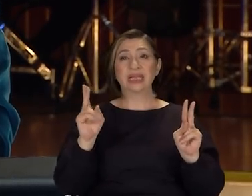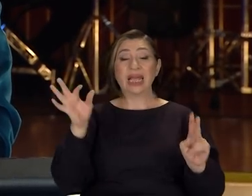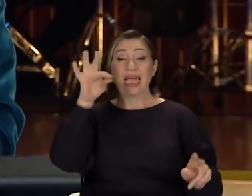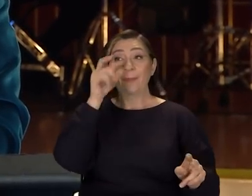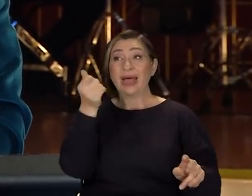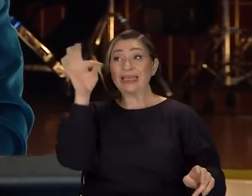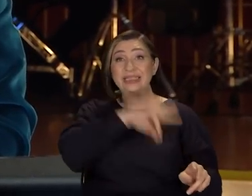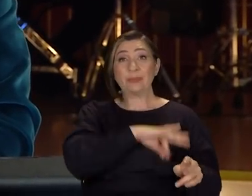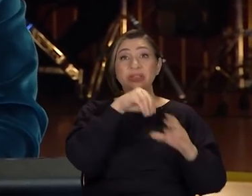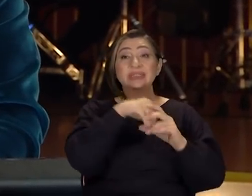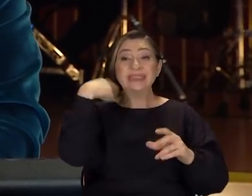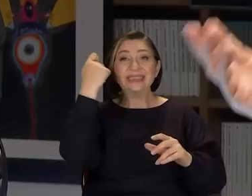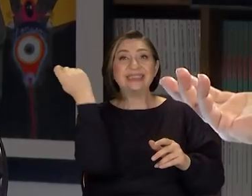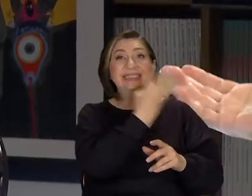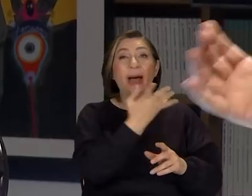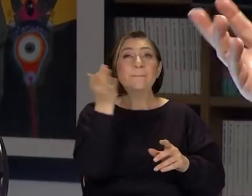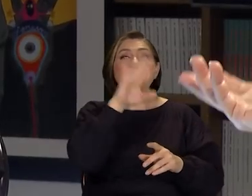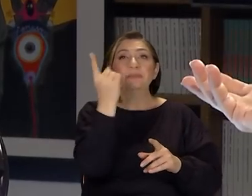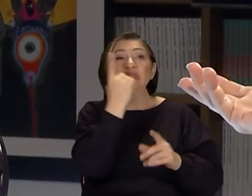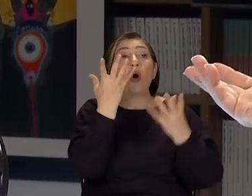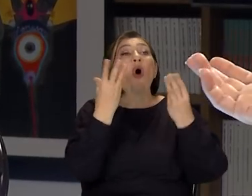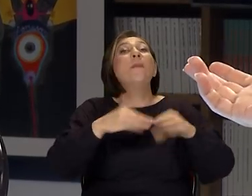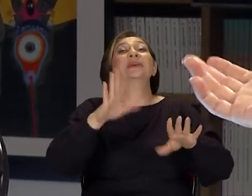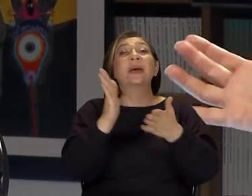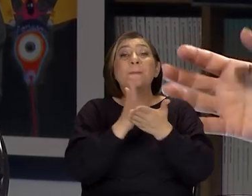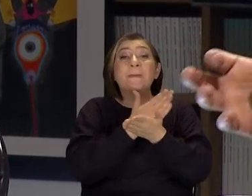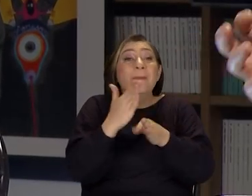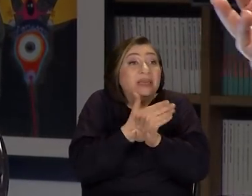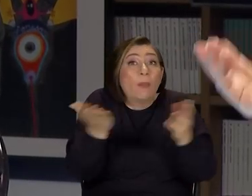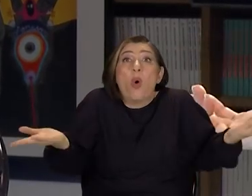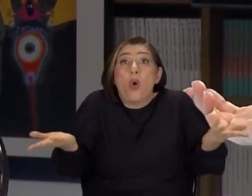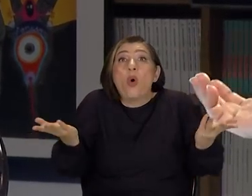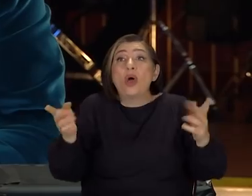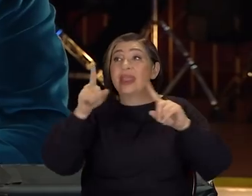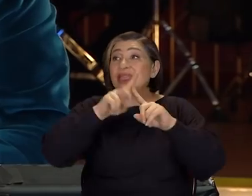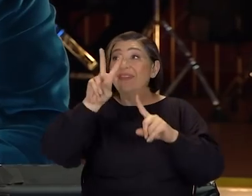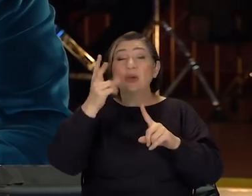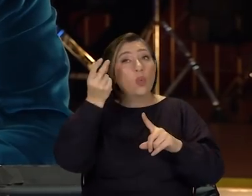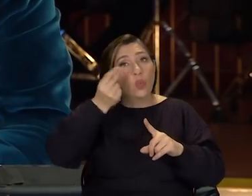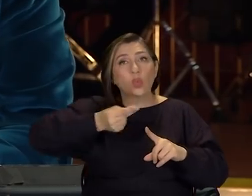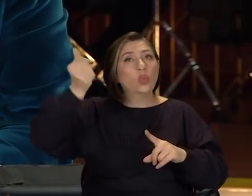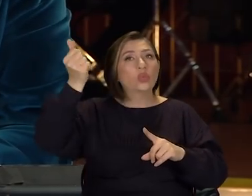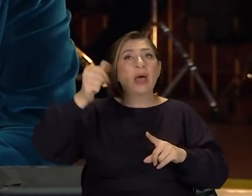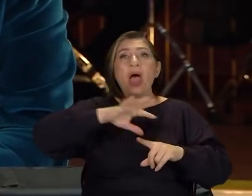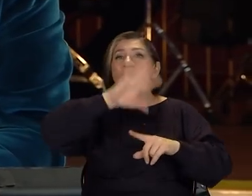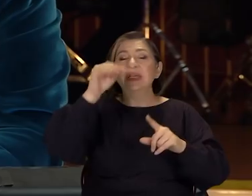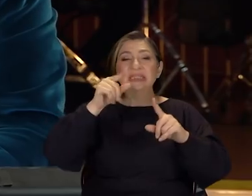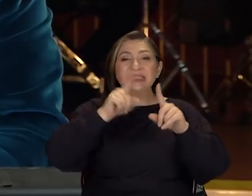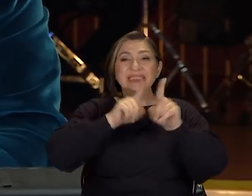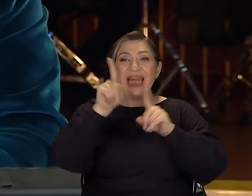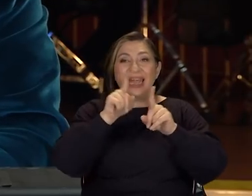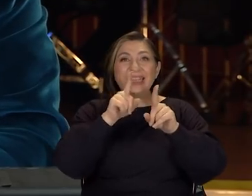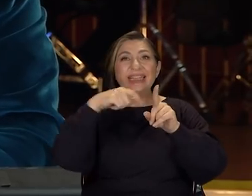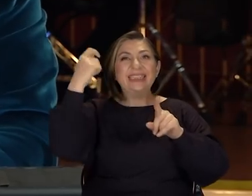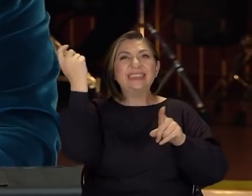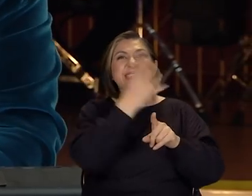kazanmak için diziden başka bir şeyleri olmaması, ürünleri evet, olmaması. Evet. Artık televizyonculuğu da unutup her biri dijital dizi